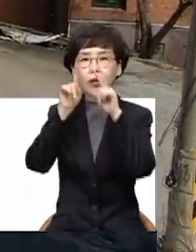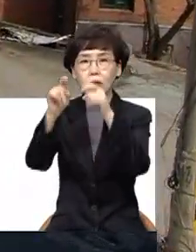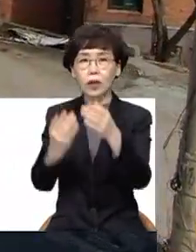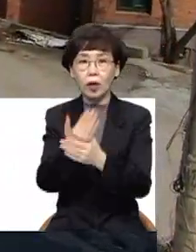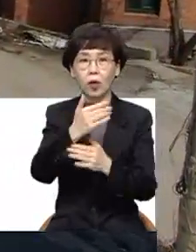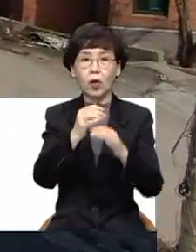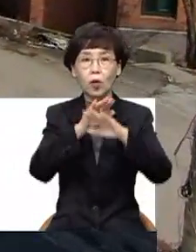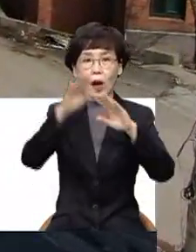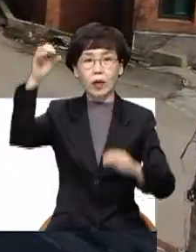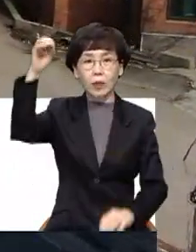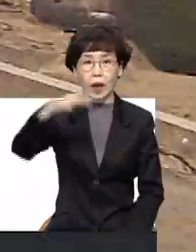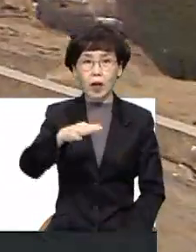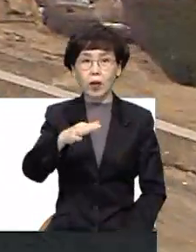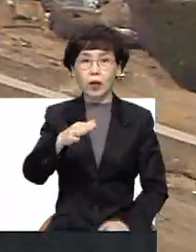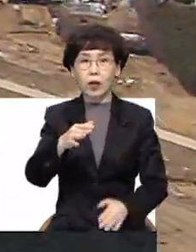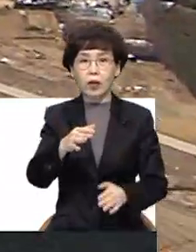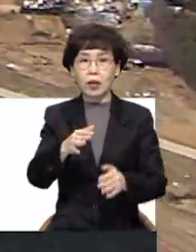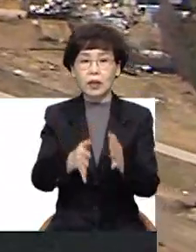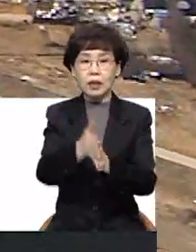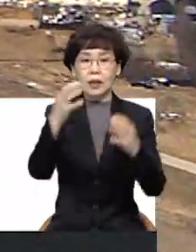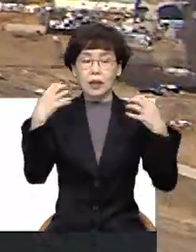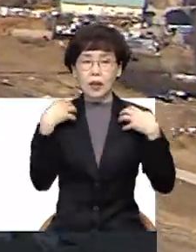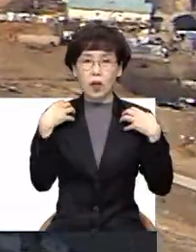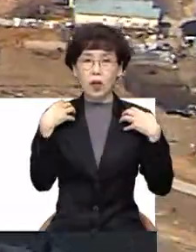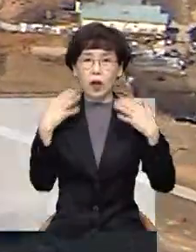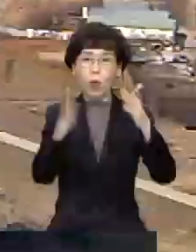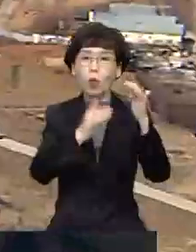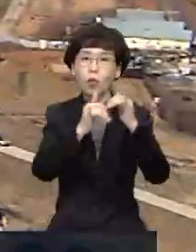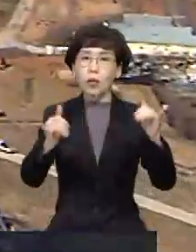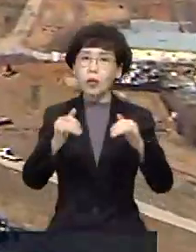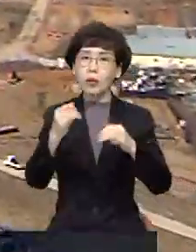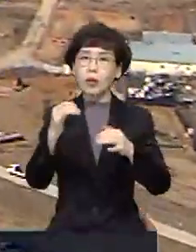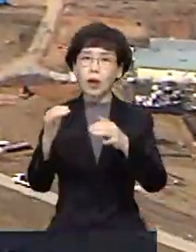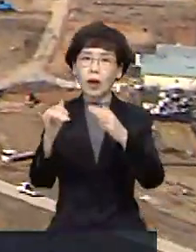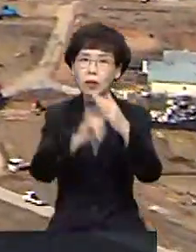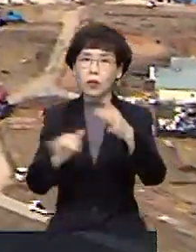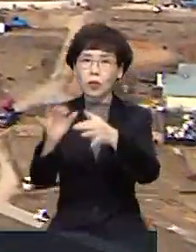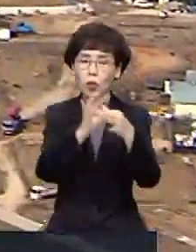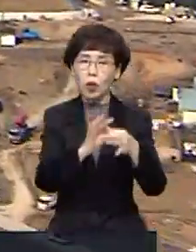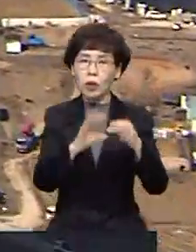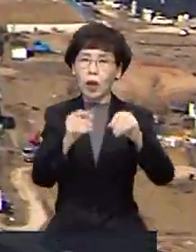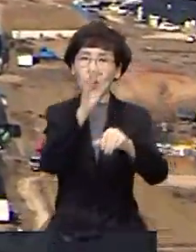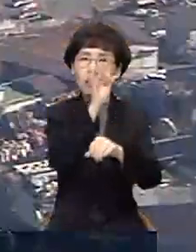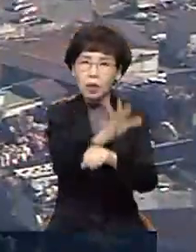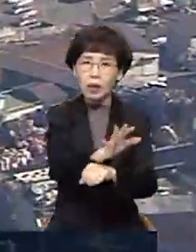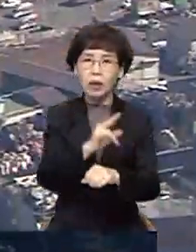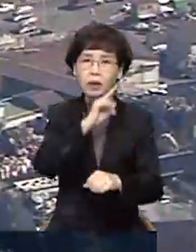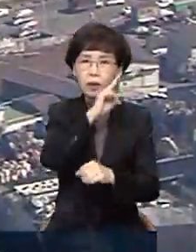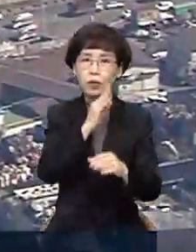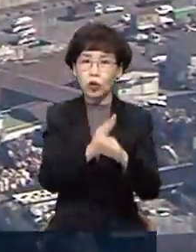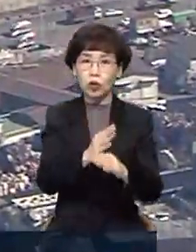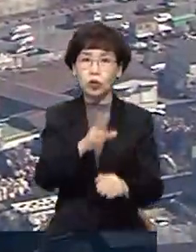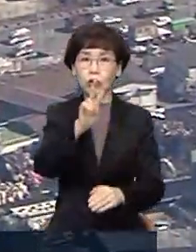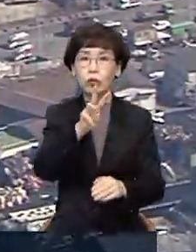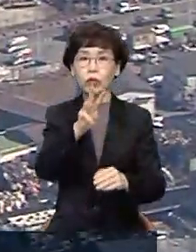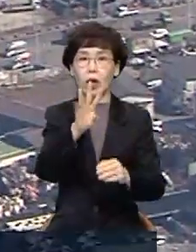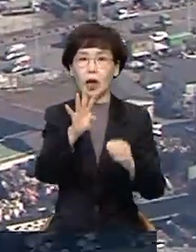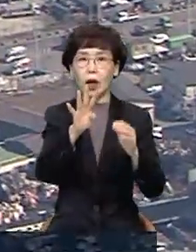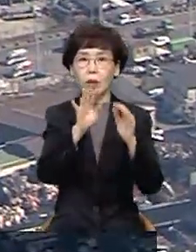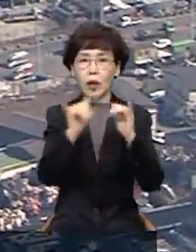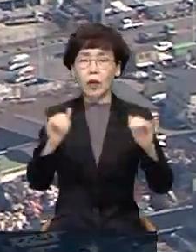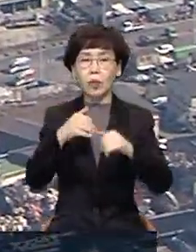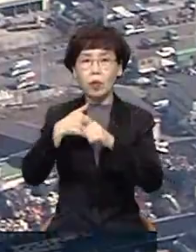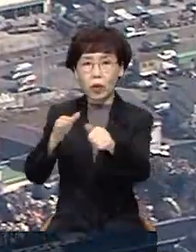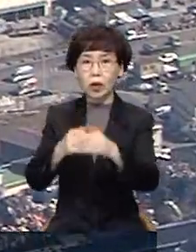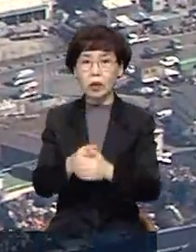광명시청 소속 공무원도 가족을 동원한 땅 투기 혐의를 받고 있습니다. 경찰은 24명의 수사관을 동원해 이들의